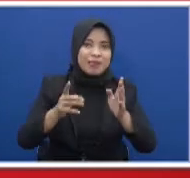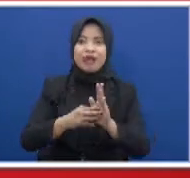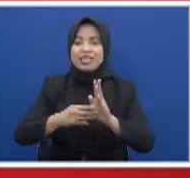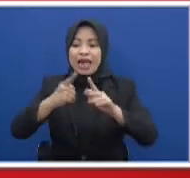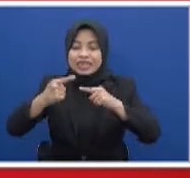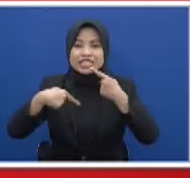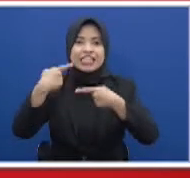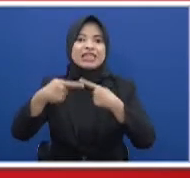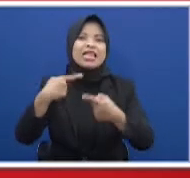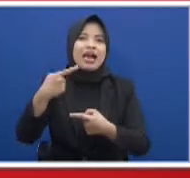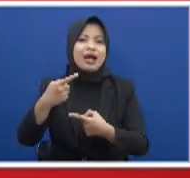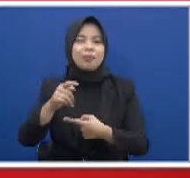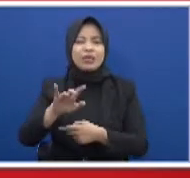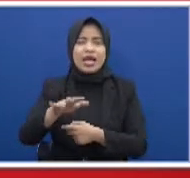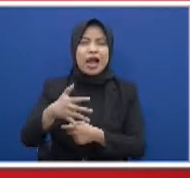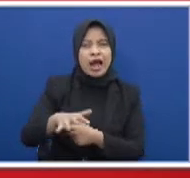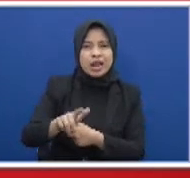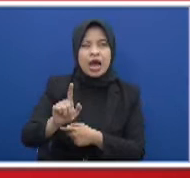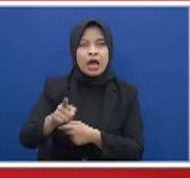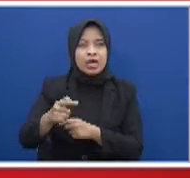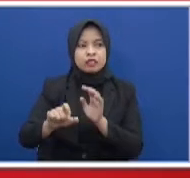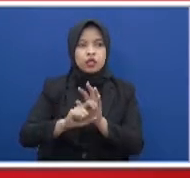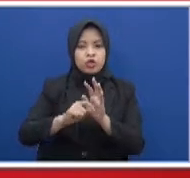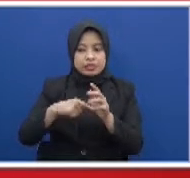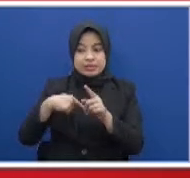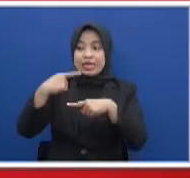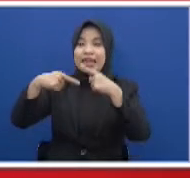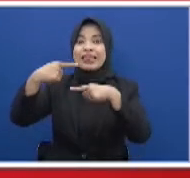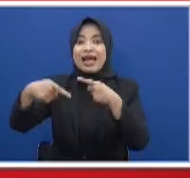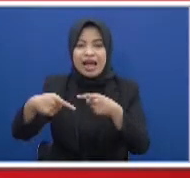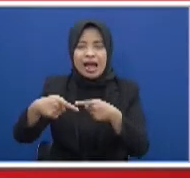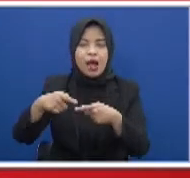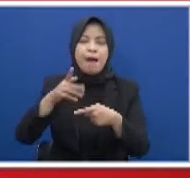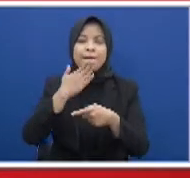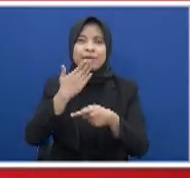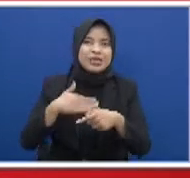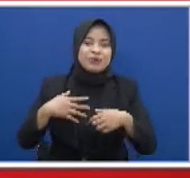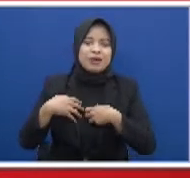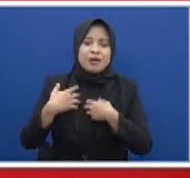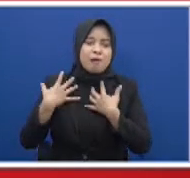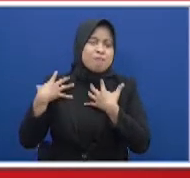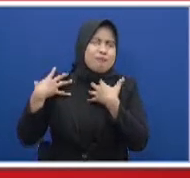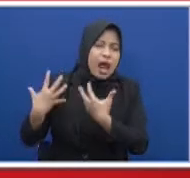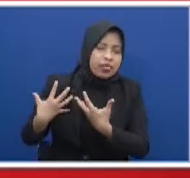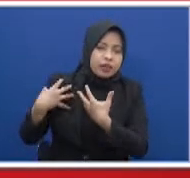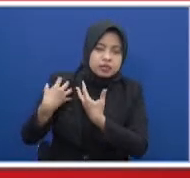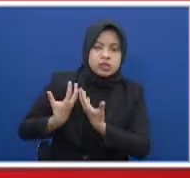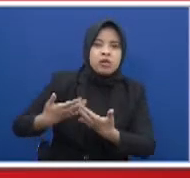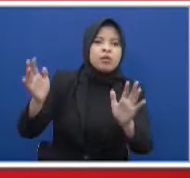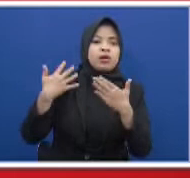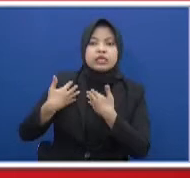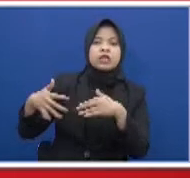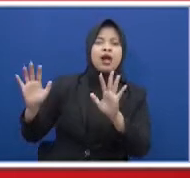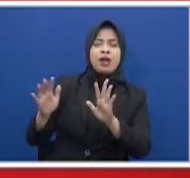ya, terkadang ketika kita bercerita sama orang seperti kita melepaskan beban yang kita punya gitu. Ketika